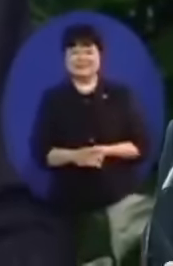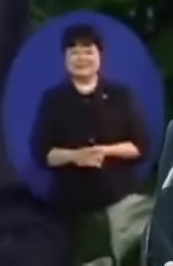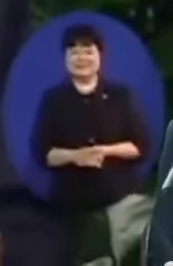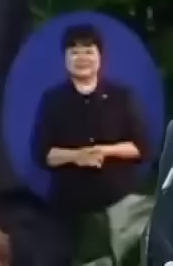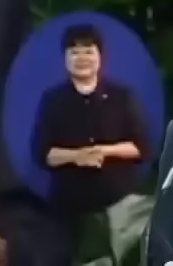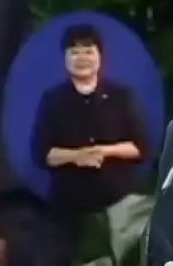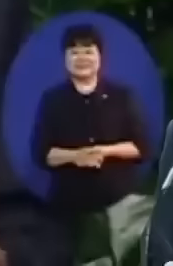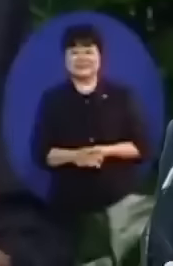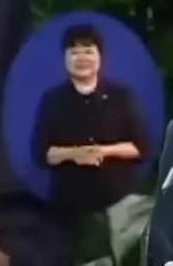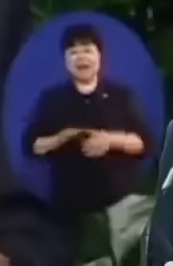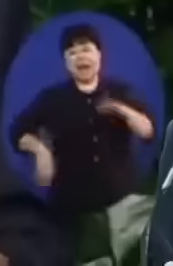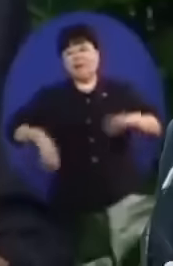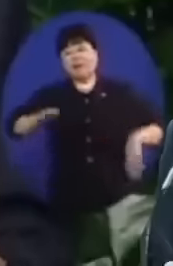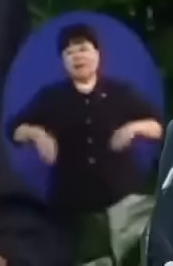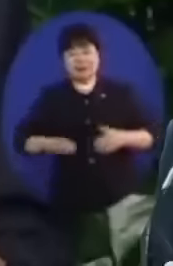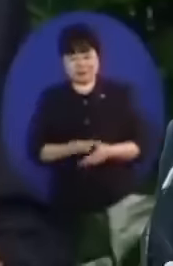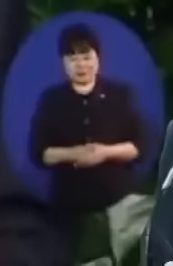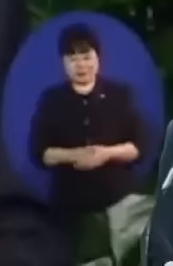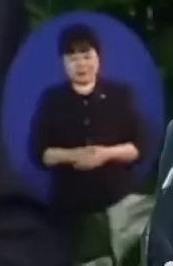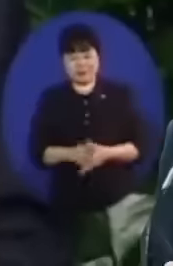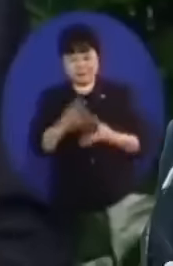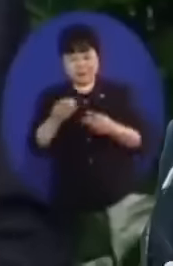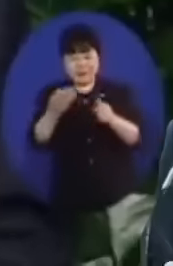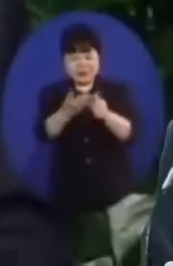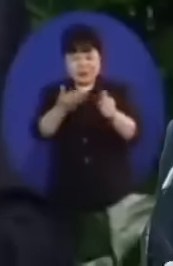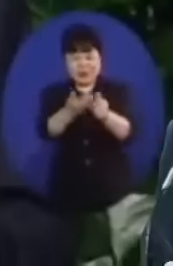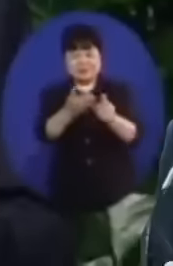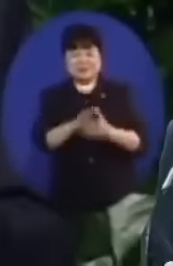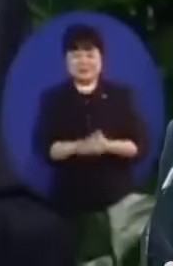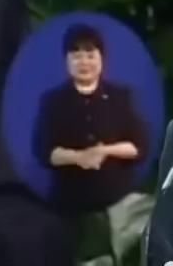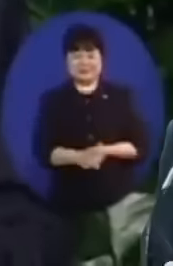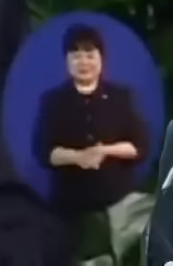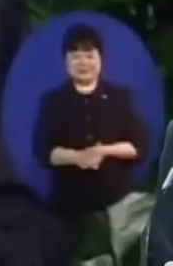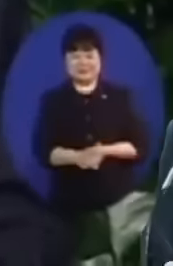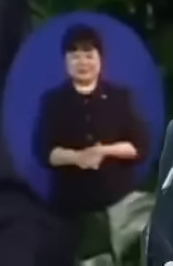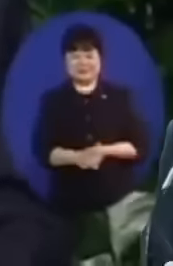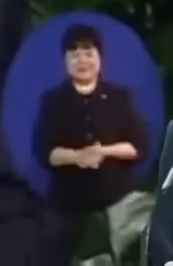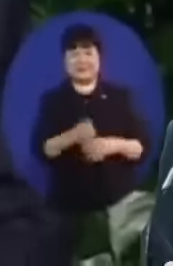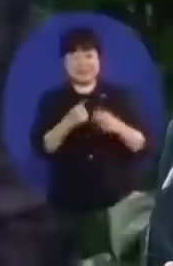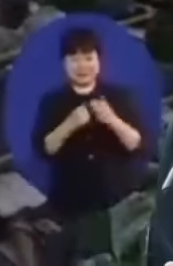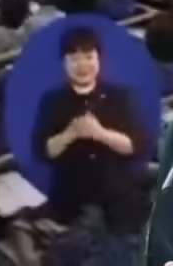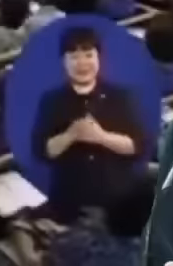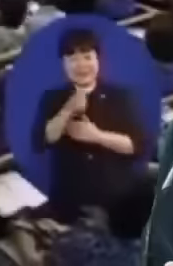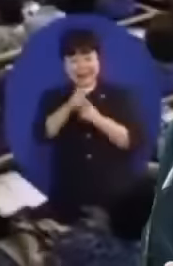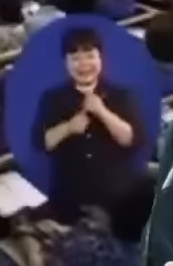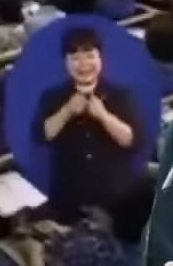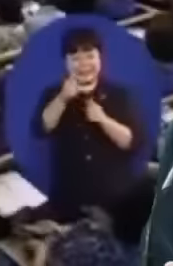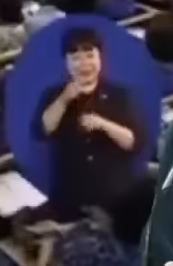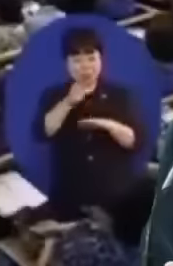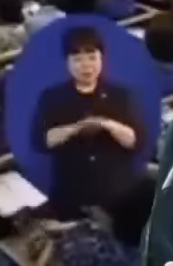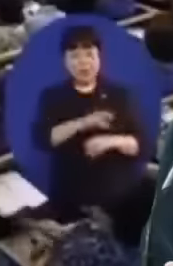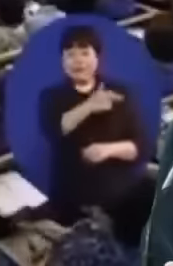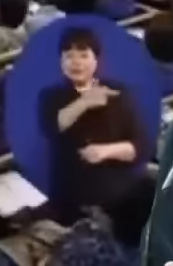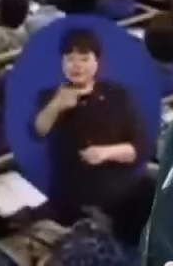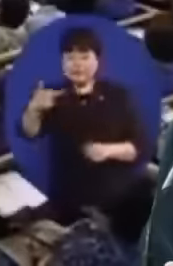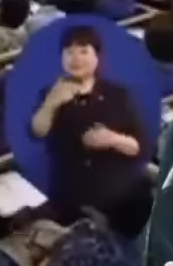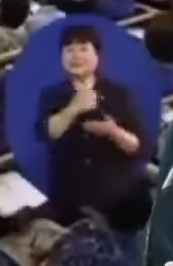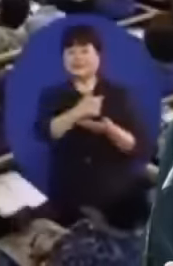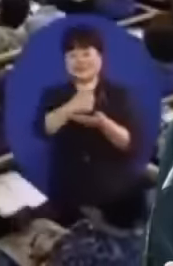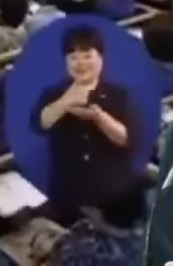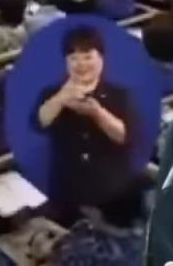백수강사냐 청수강사냐 할지라도. 그러므로 우리 하나님은 손이 굉장히 크셔요.